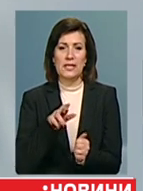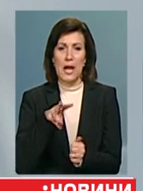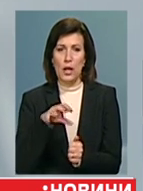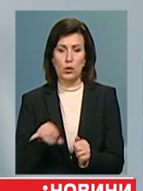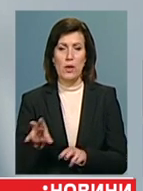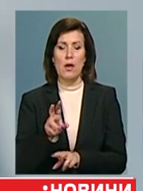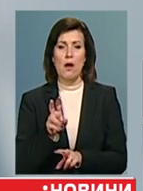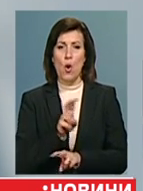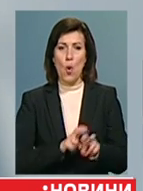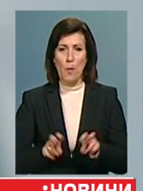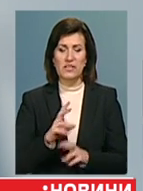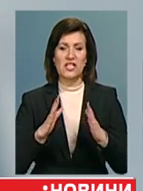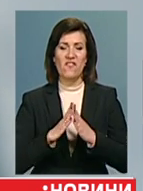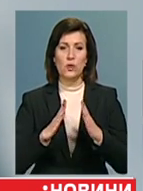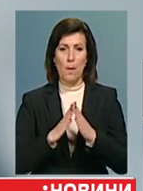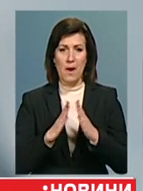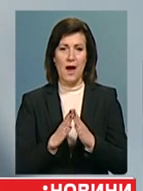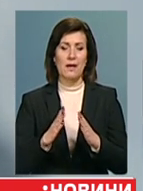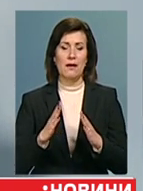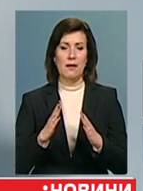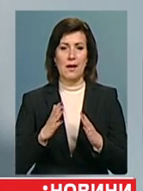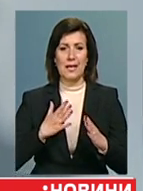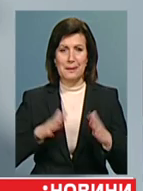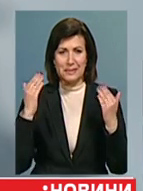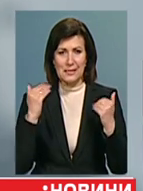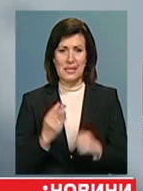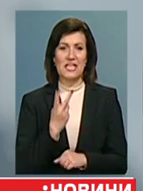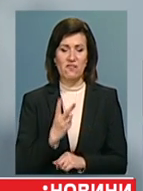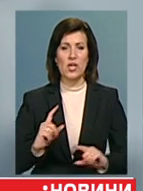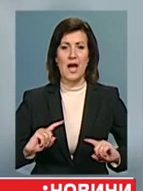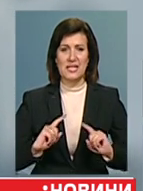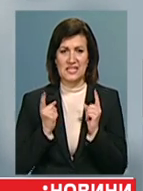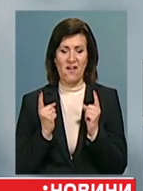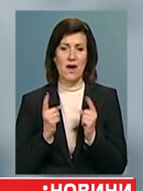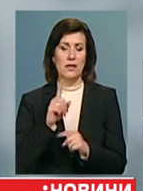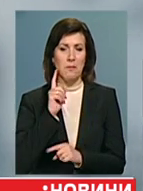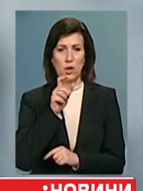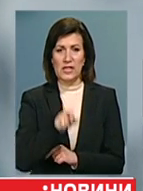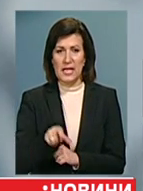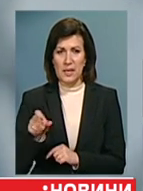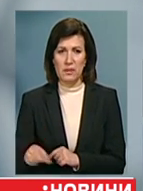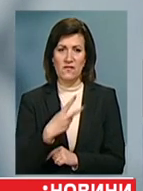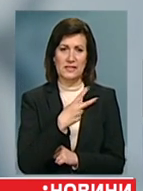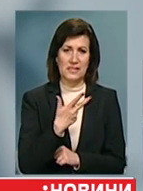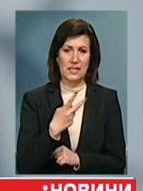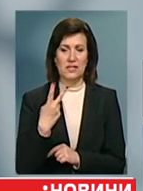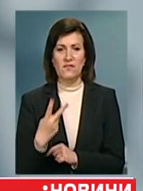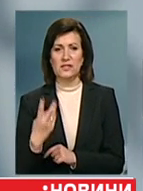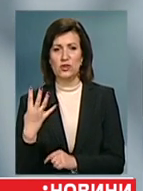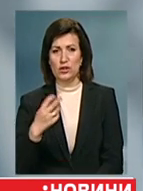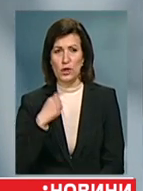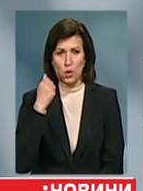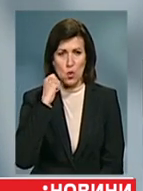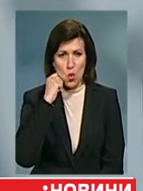дома кримстатар, і двоих кримських татар арештували, задержали. Це молоді ребята по 23, по 24.